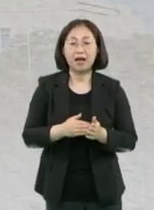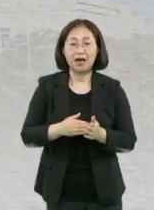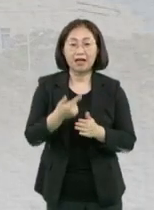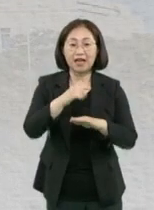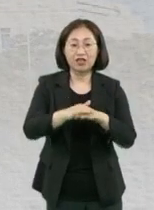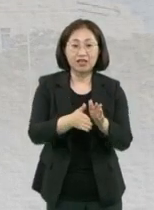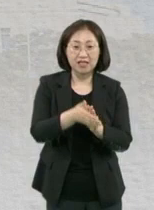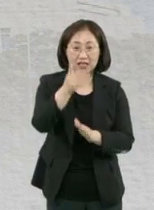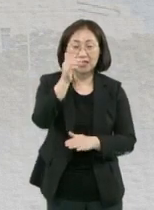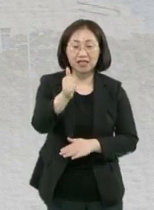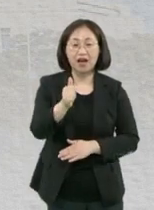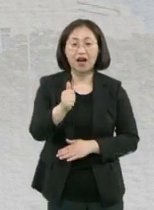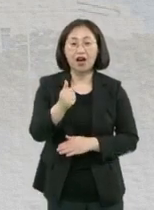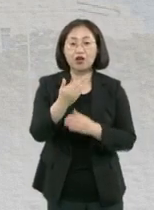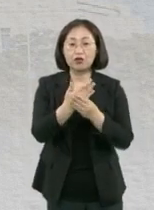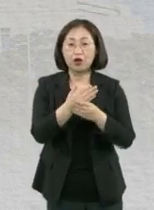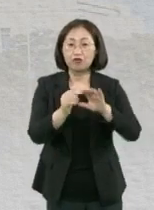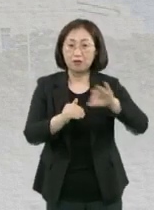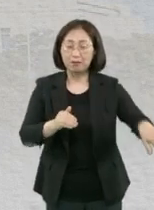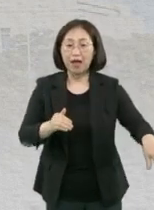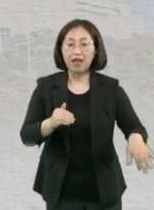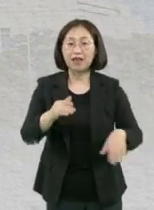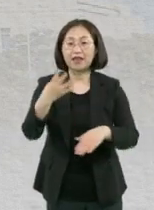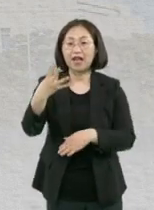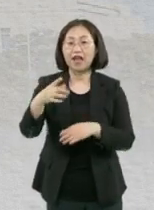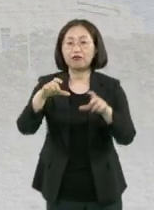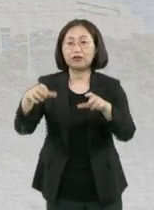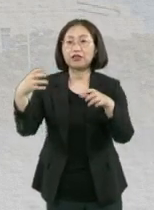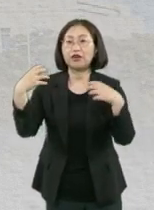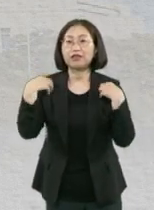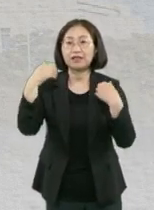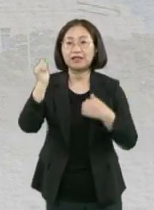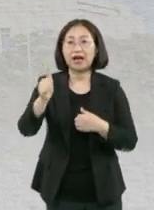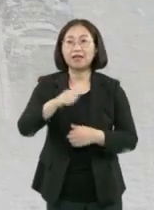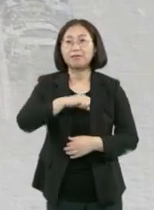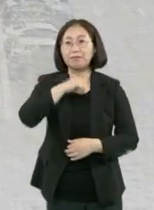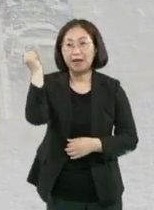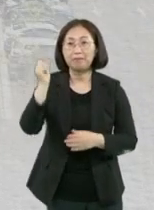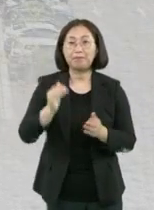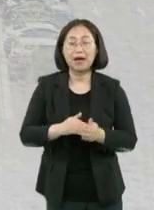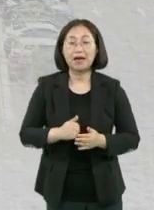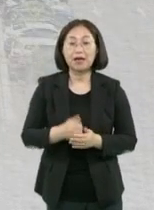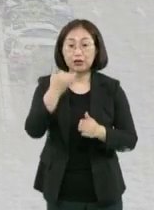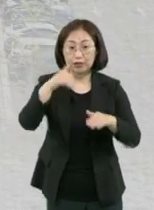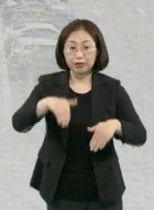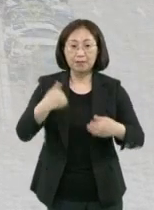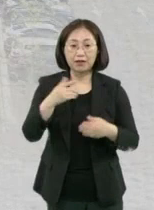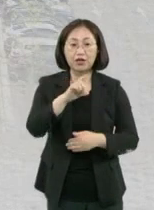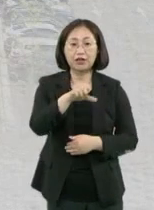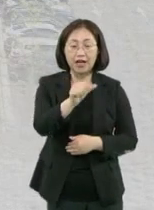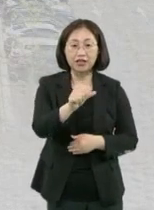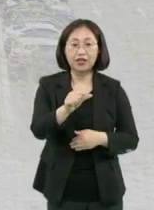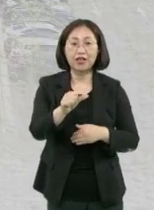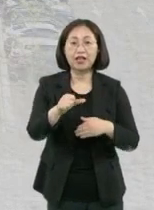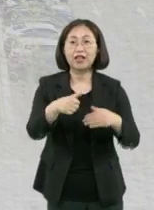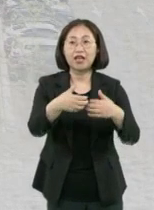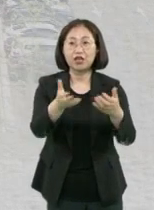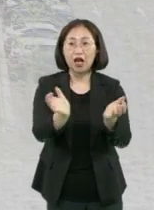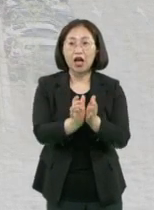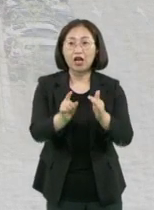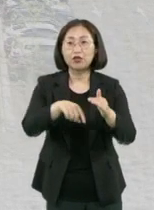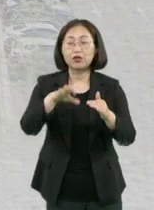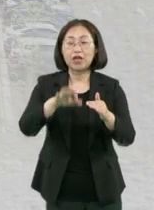대전 시장은 물론 유성구를 뺀 4개 구청장을 모두 차지했습니다. 충남에서도 15개 기초단체장